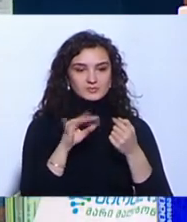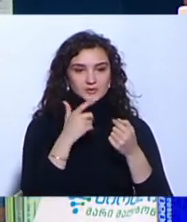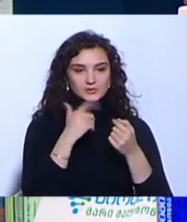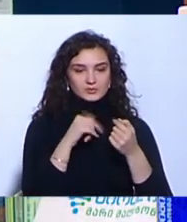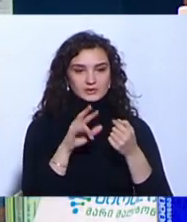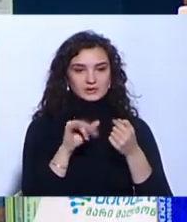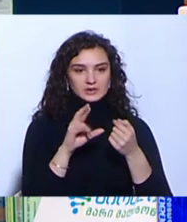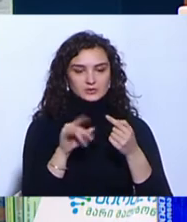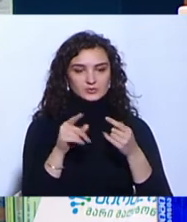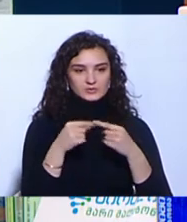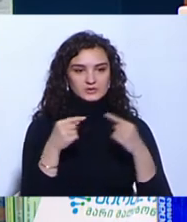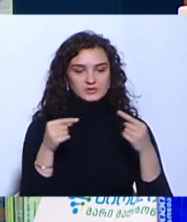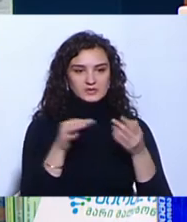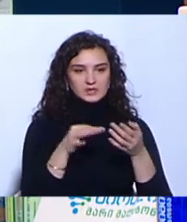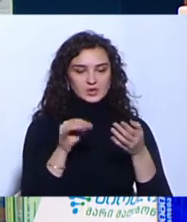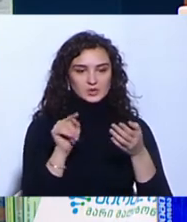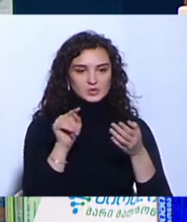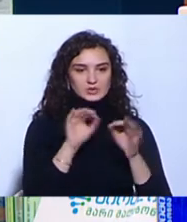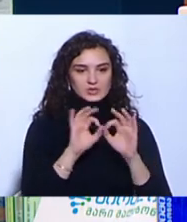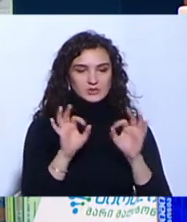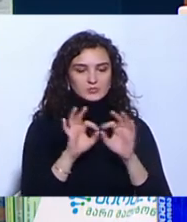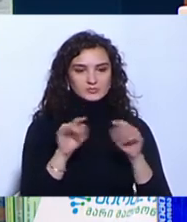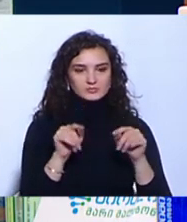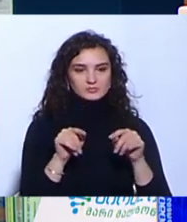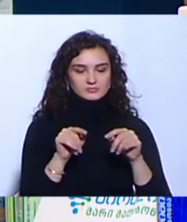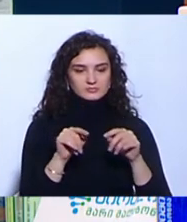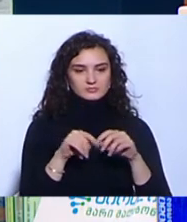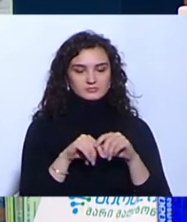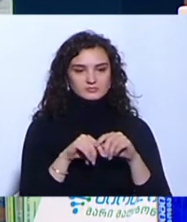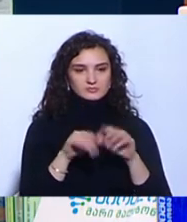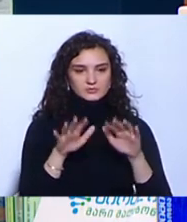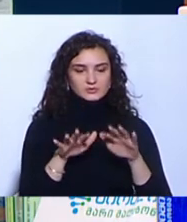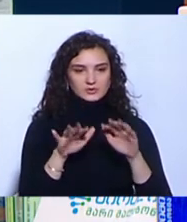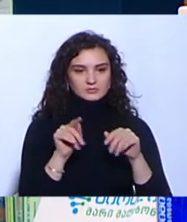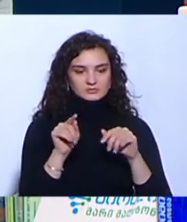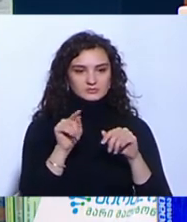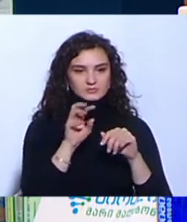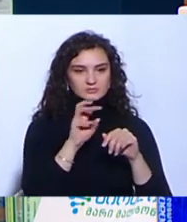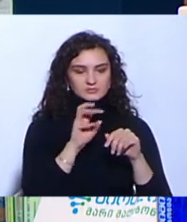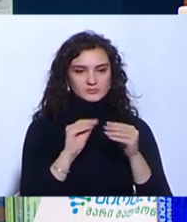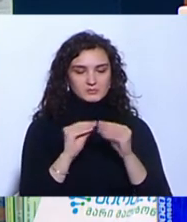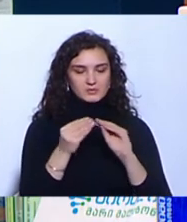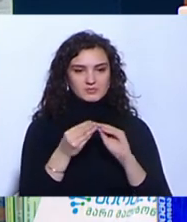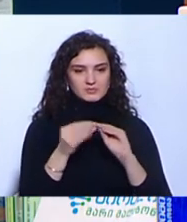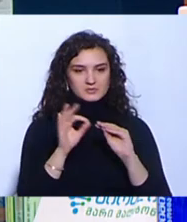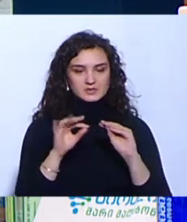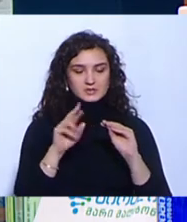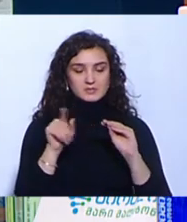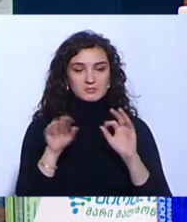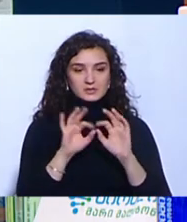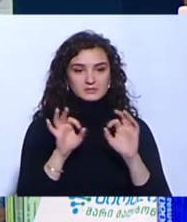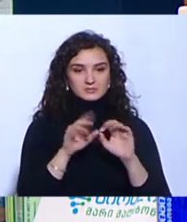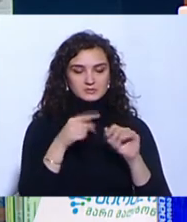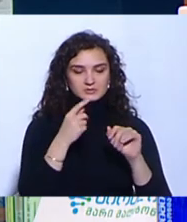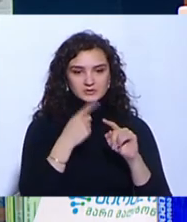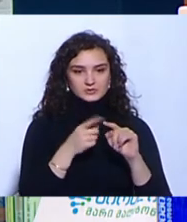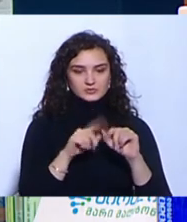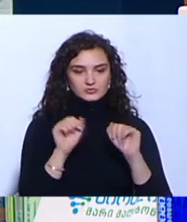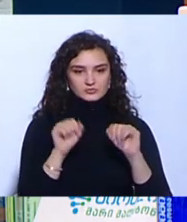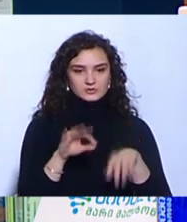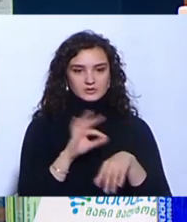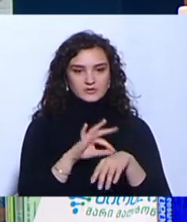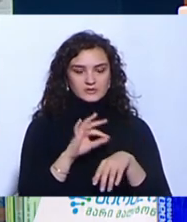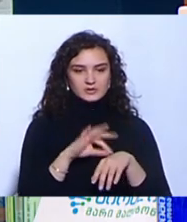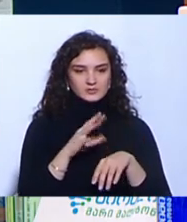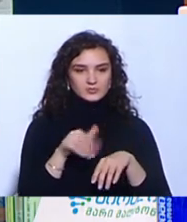ლადო საუბრობს სხვადასხვა რეგიონზე, სხვადასხვა ლოკალიზაციის პრობლემებზე და მან ბრძანა, რომ შეიძლება